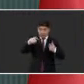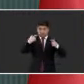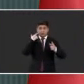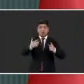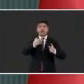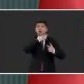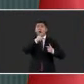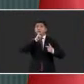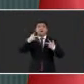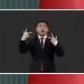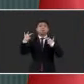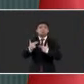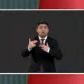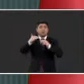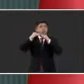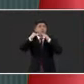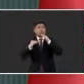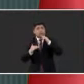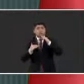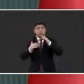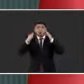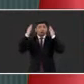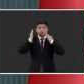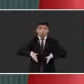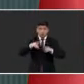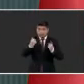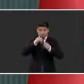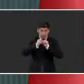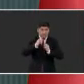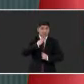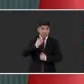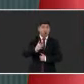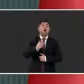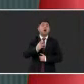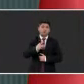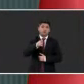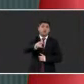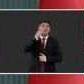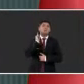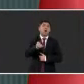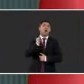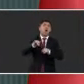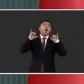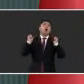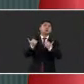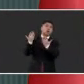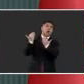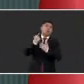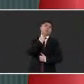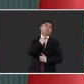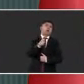tıkanıklık, gerileme, çöküş yaşanırsa işte o zaman felaket kapımıza dayanmış